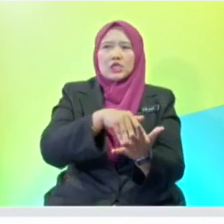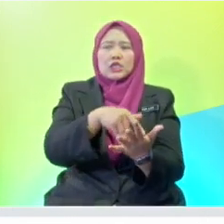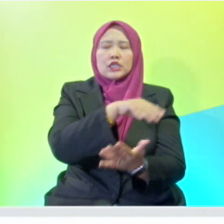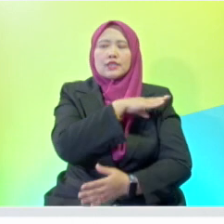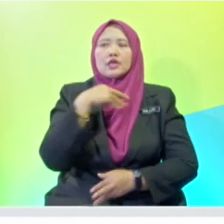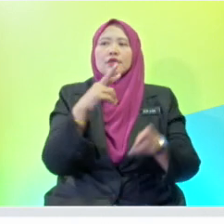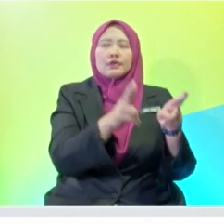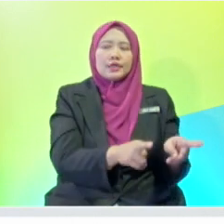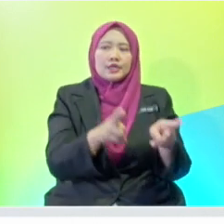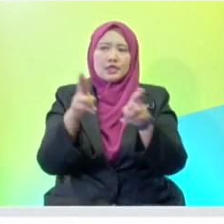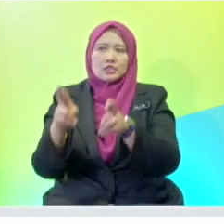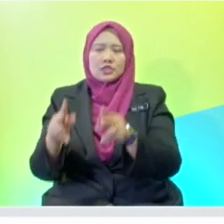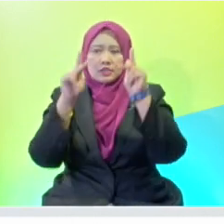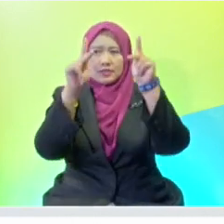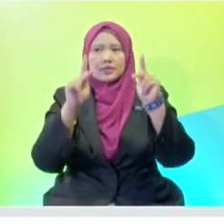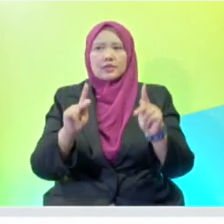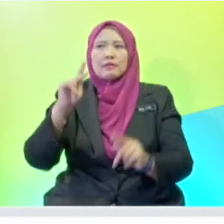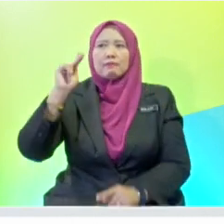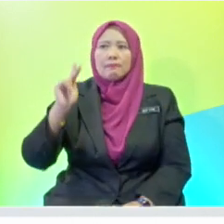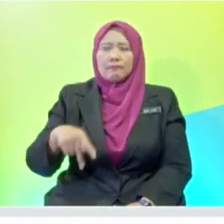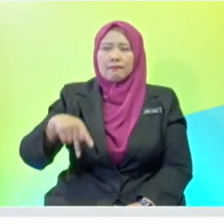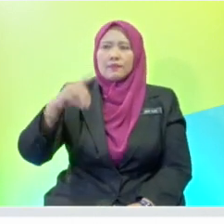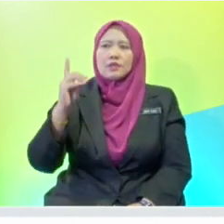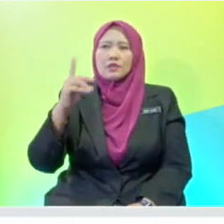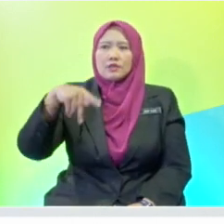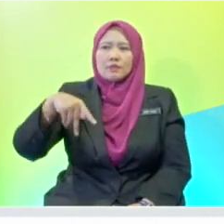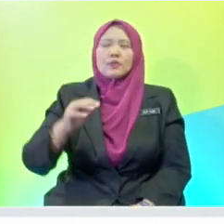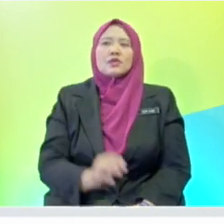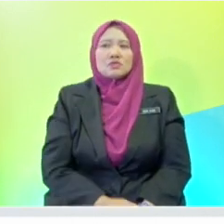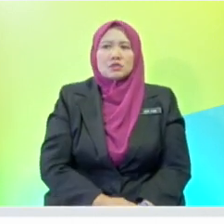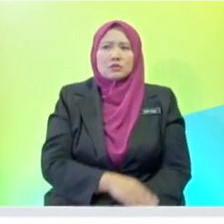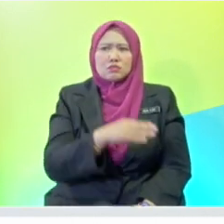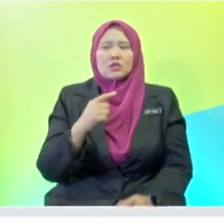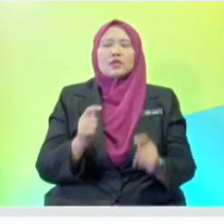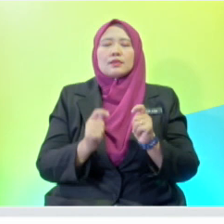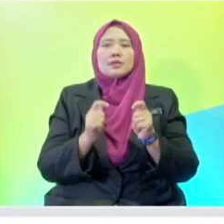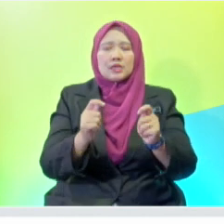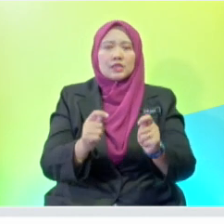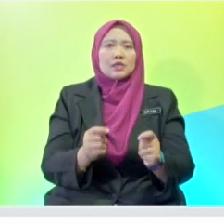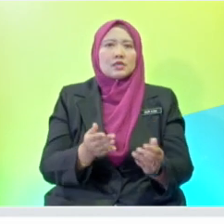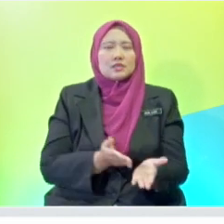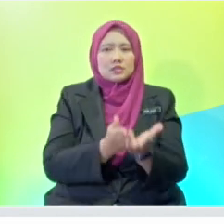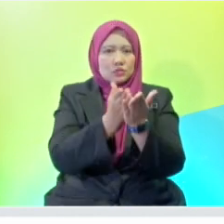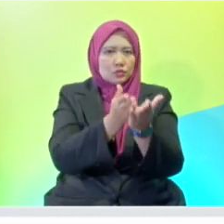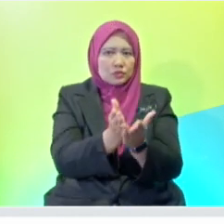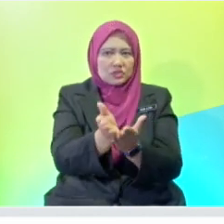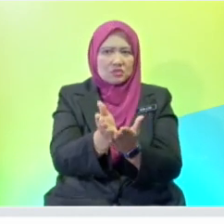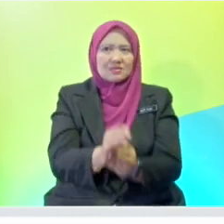kaidah PDP dan khususnya untuk tindak susul yang akan dijalankan dalam PDP seterusnya